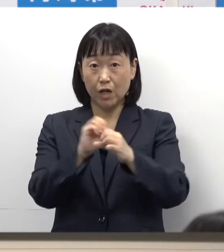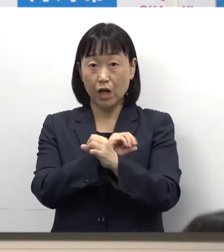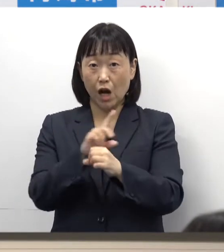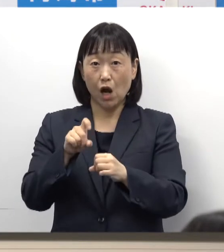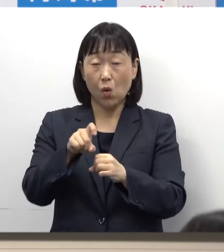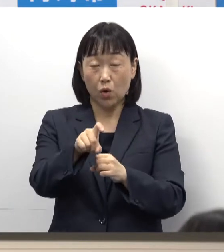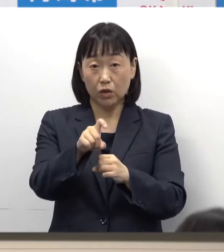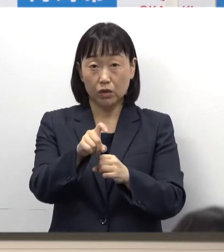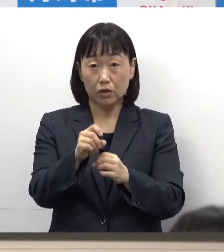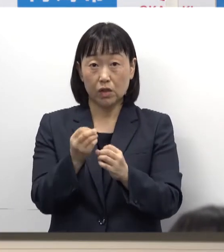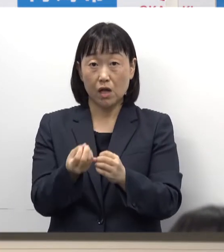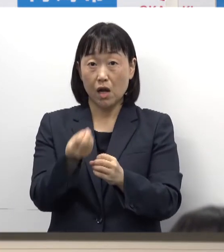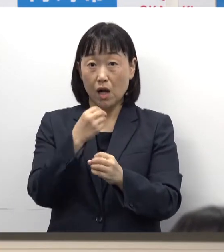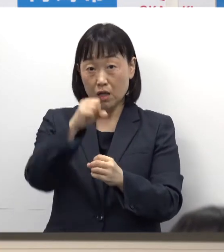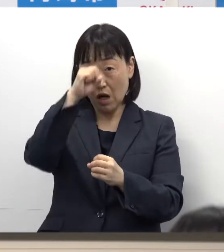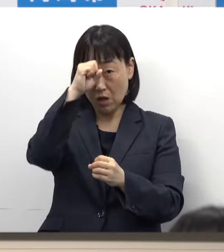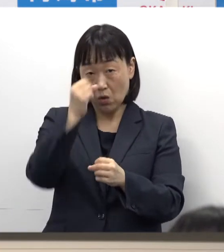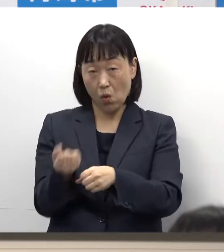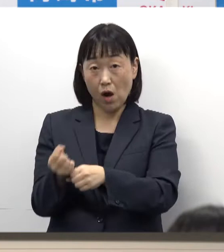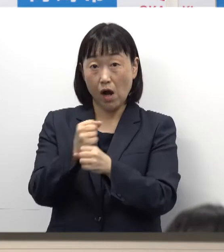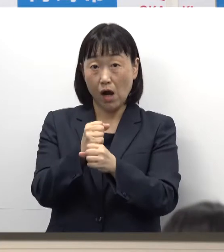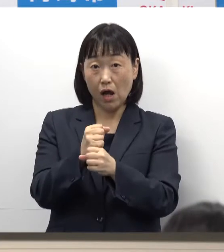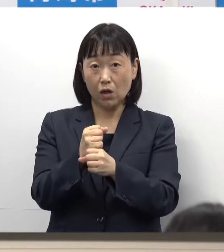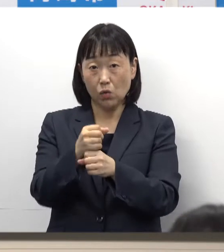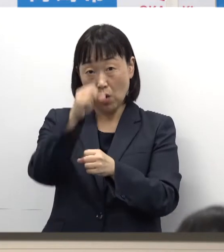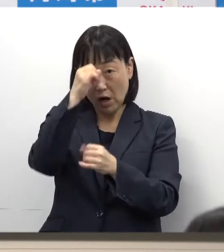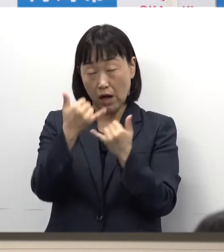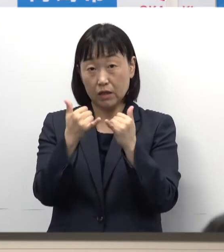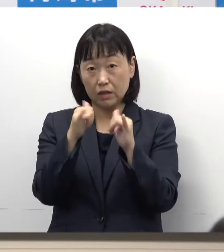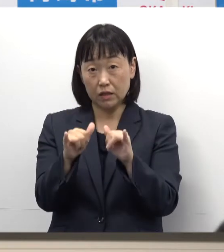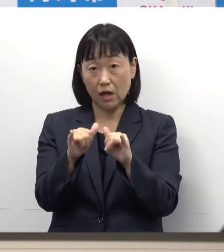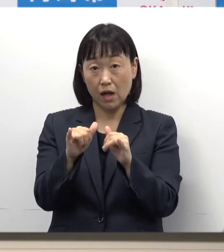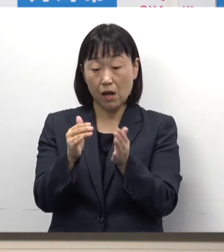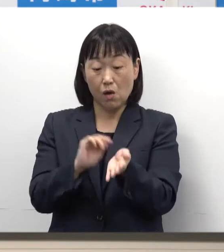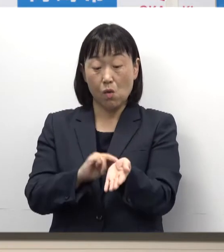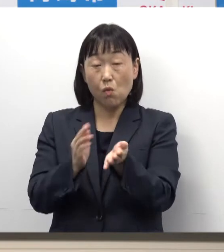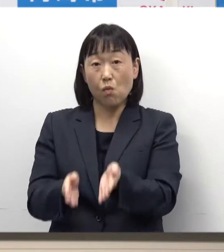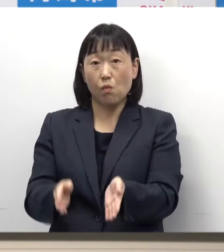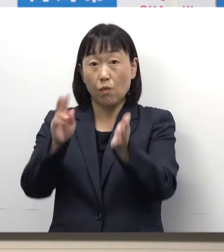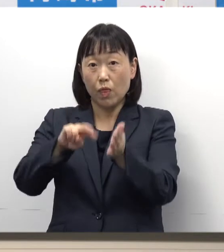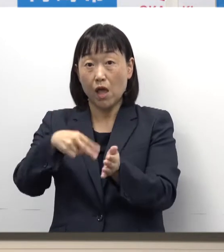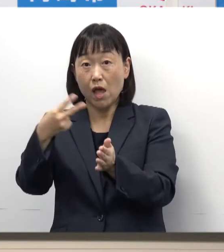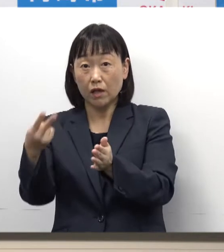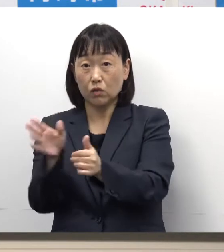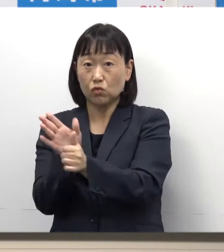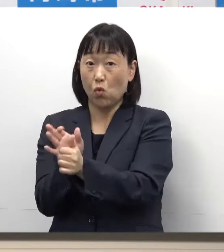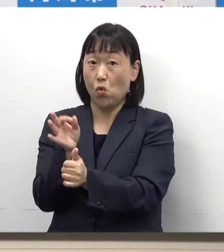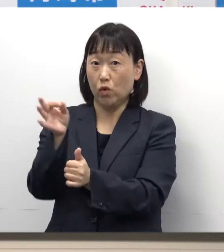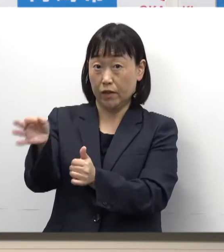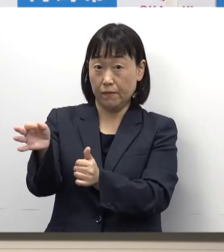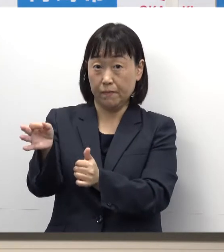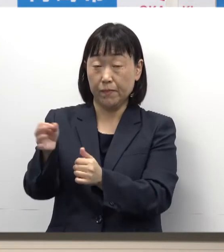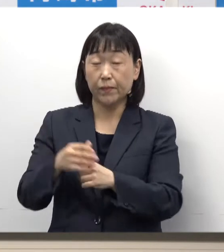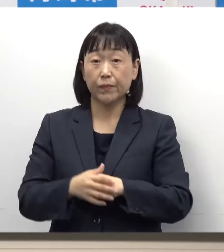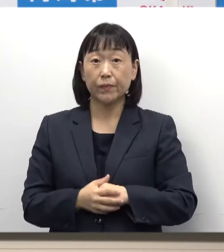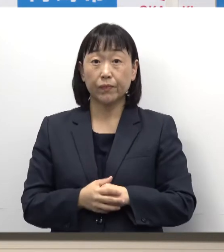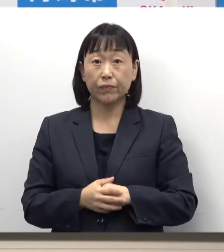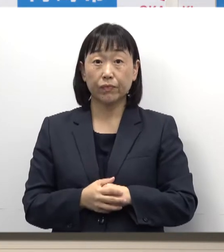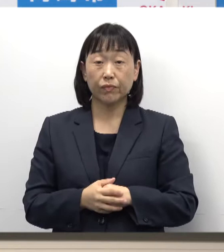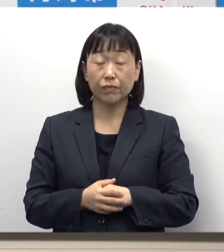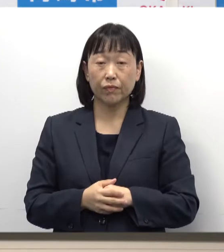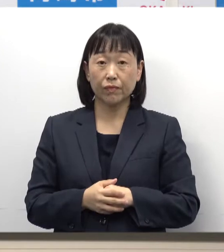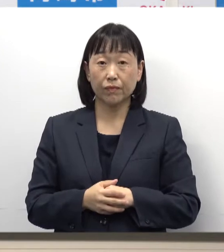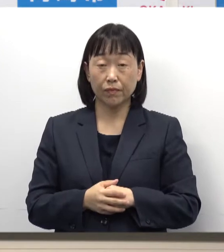コーナーウィルス感染症回復患者天運受け入れ協力金交付事業についてで